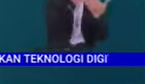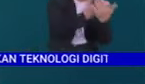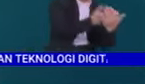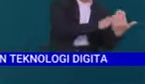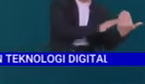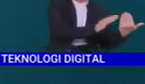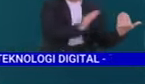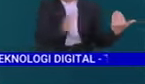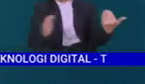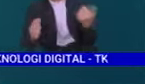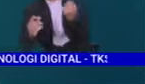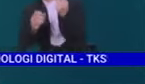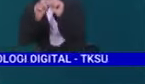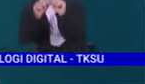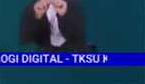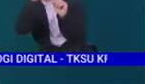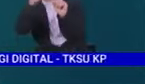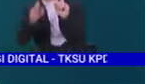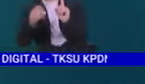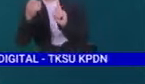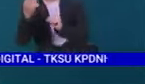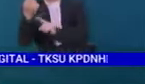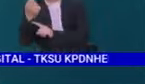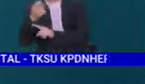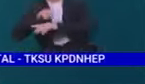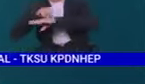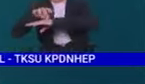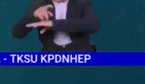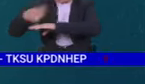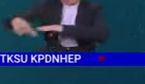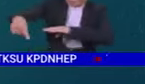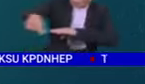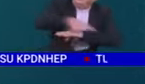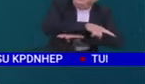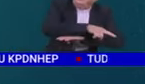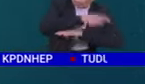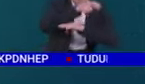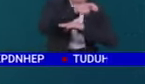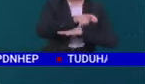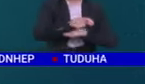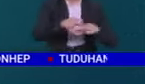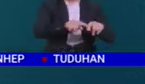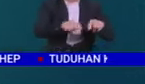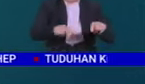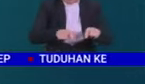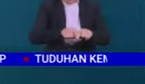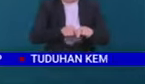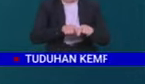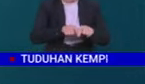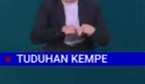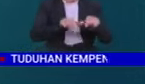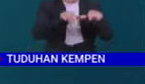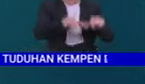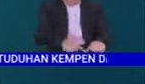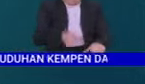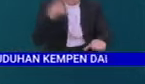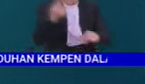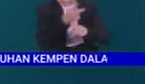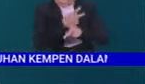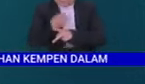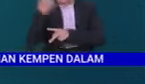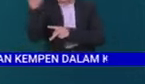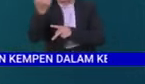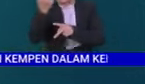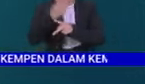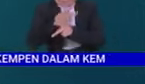nanti. Oleh yang demikian, dinasihatkan kepada penduduk di kawasan yang terlibat agar sentiasa waspada